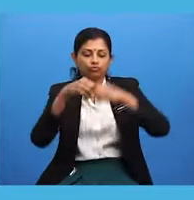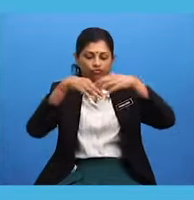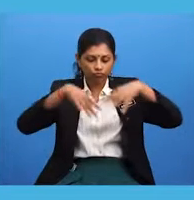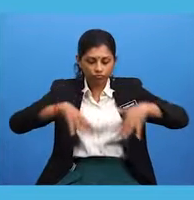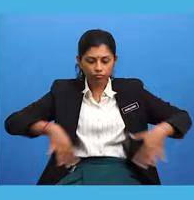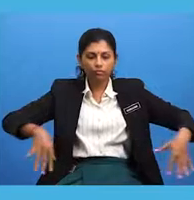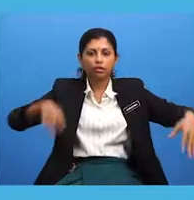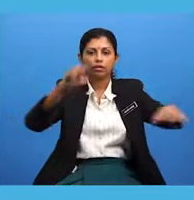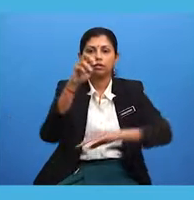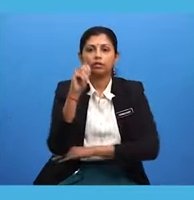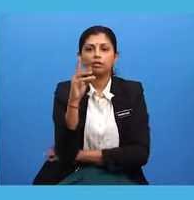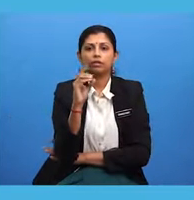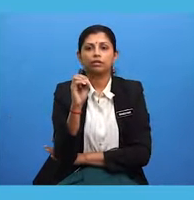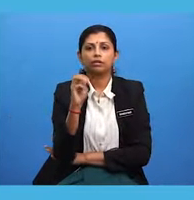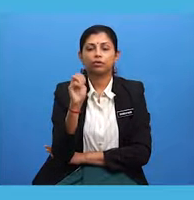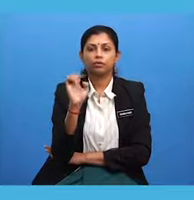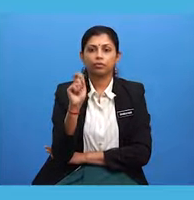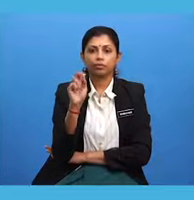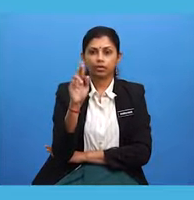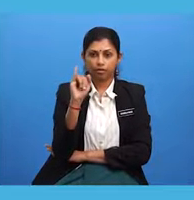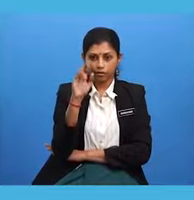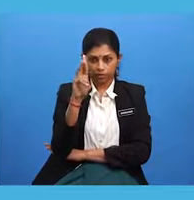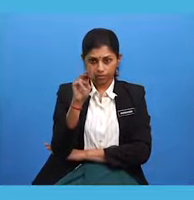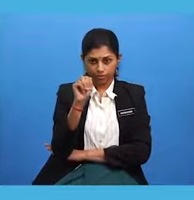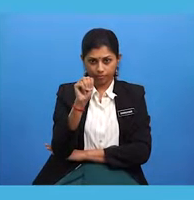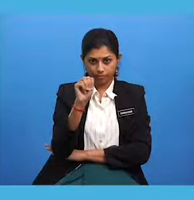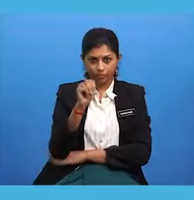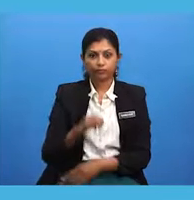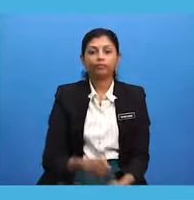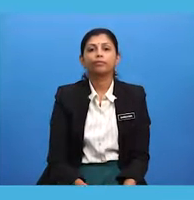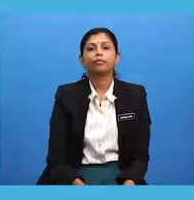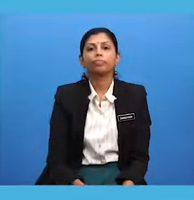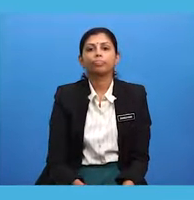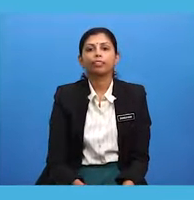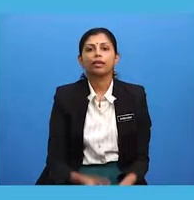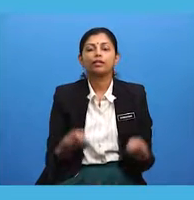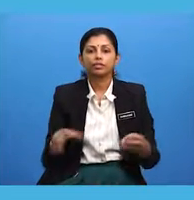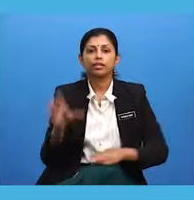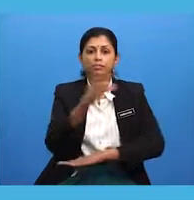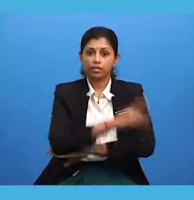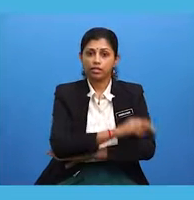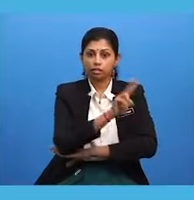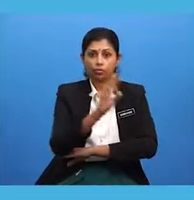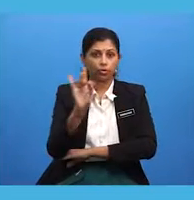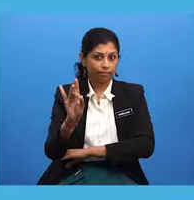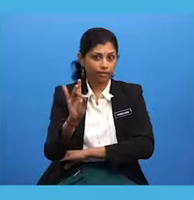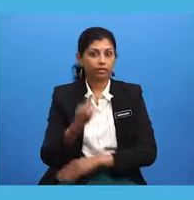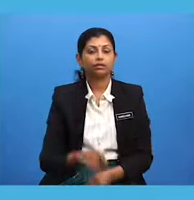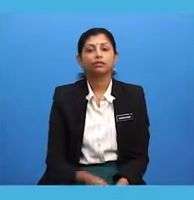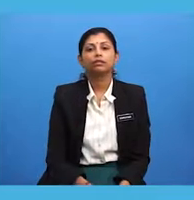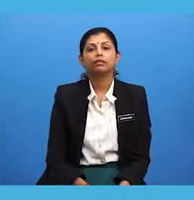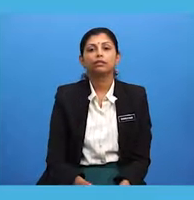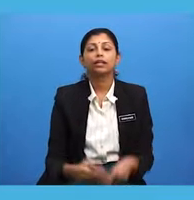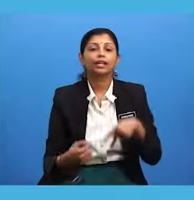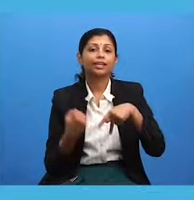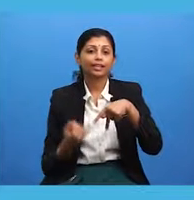kemerosotan endometrium berlaku selepas hari yang ke-28. Kita